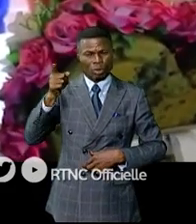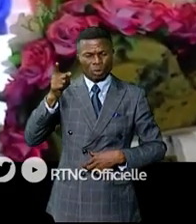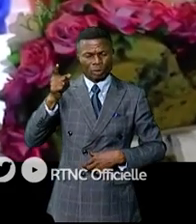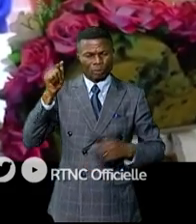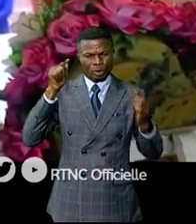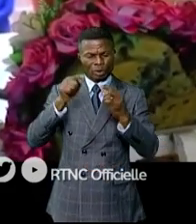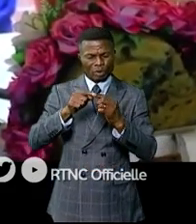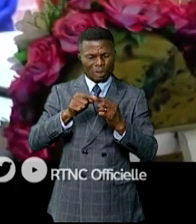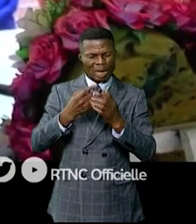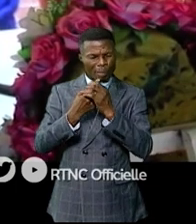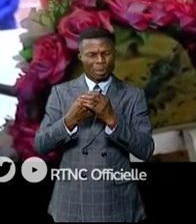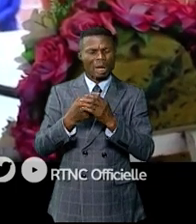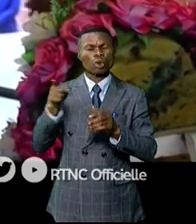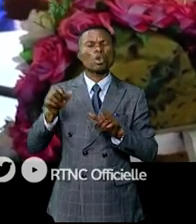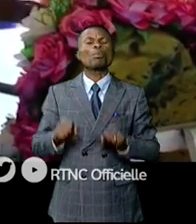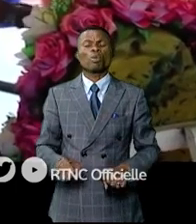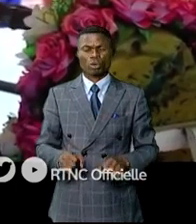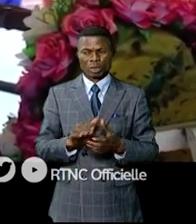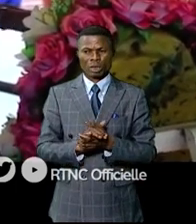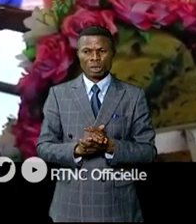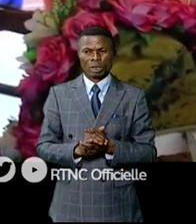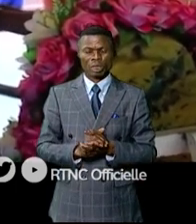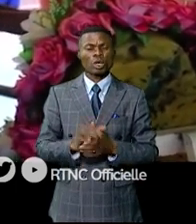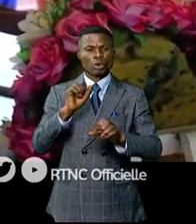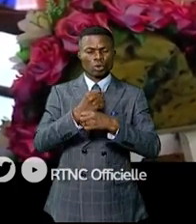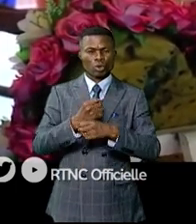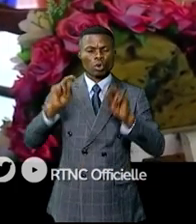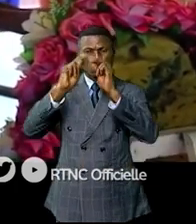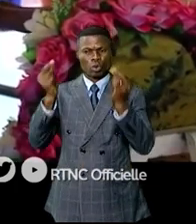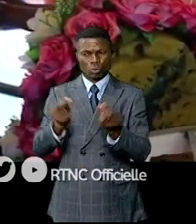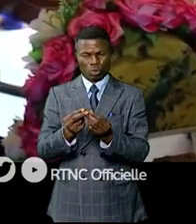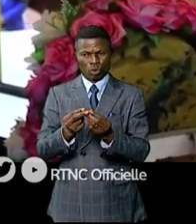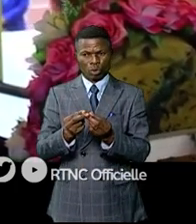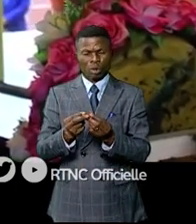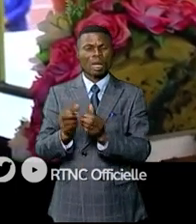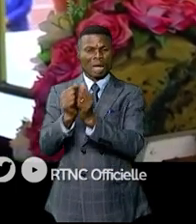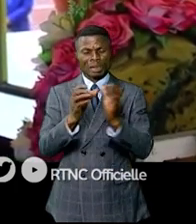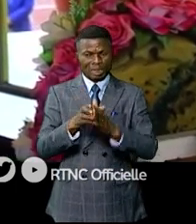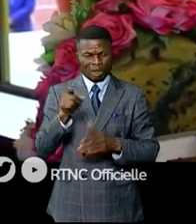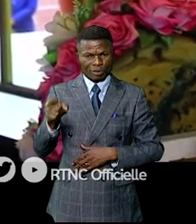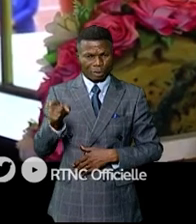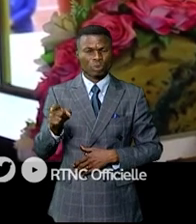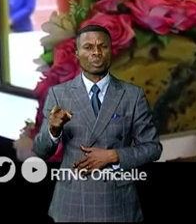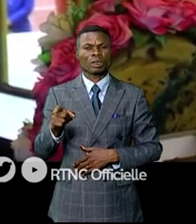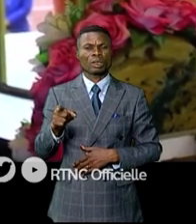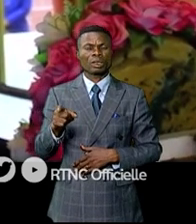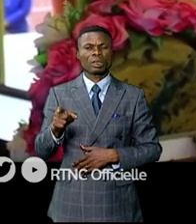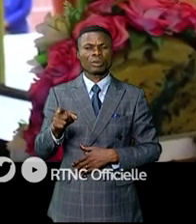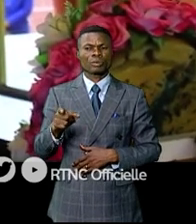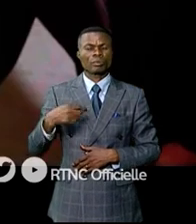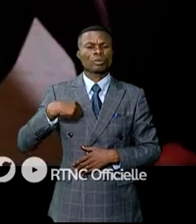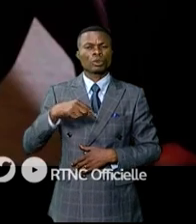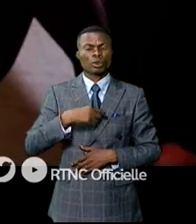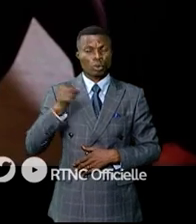fin de sa vie. Nous avions créé le rassemblement ensemble. Et nous